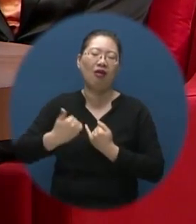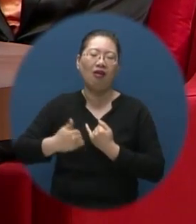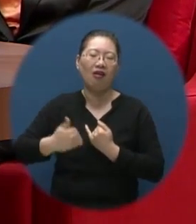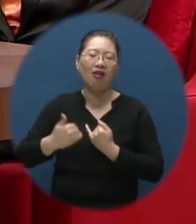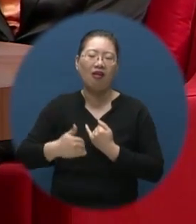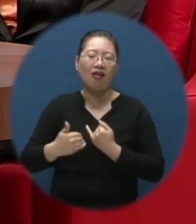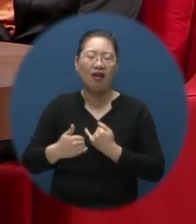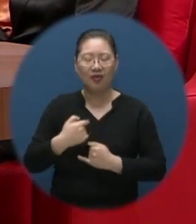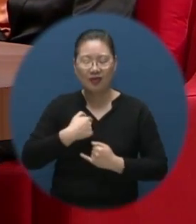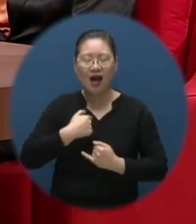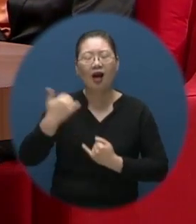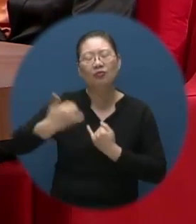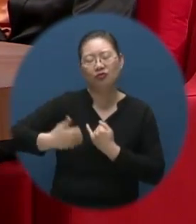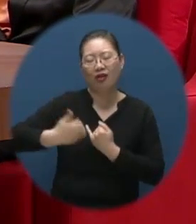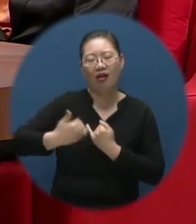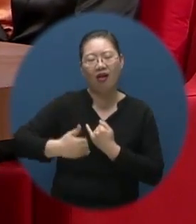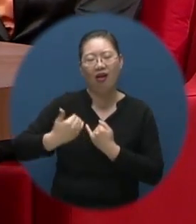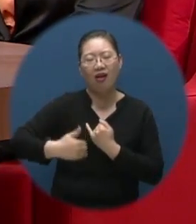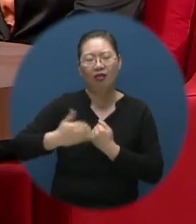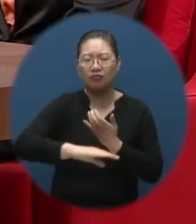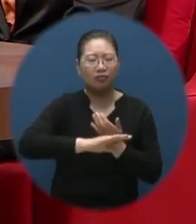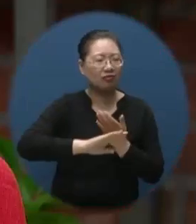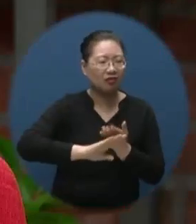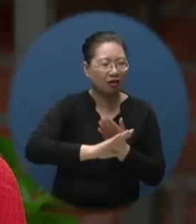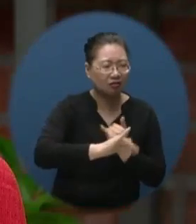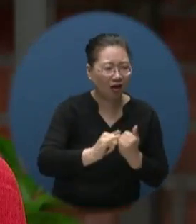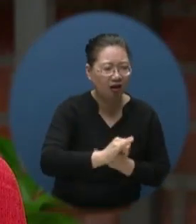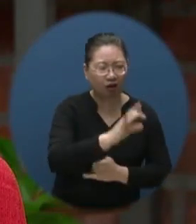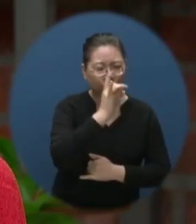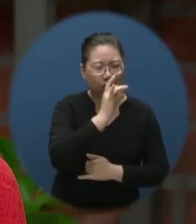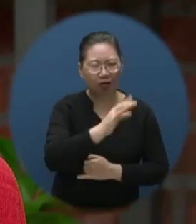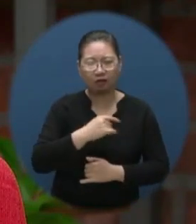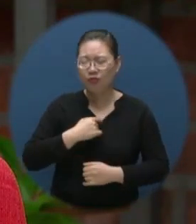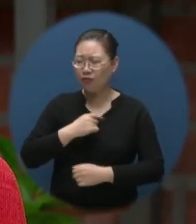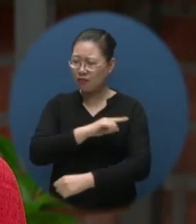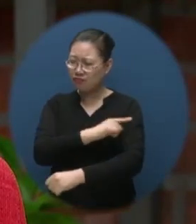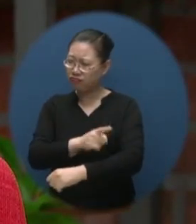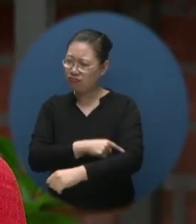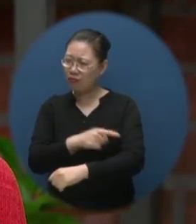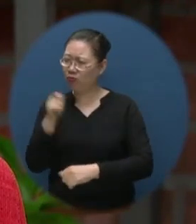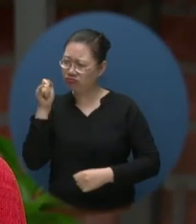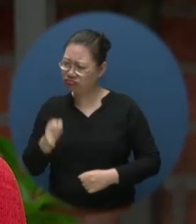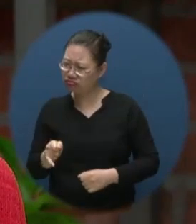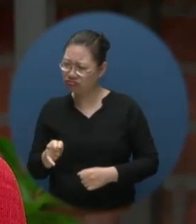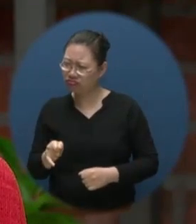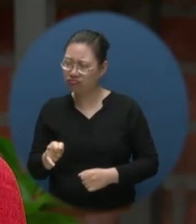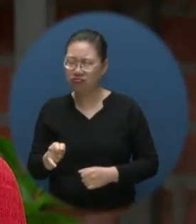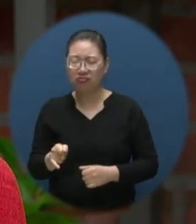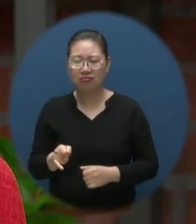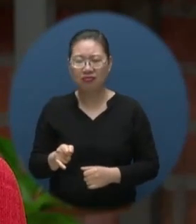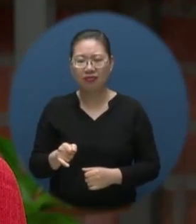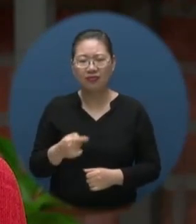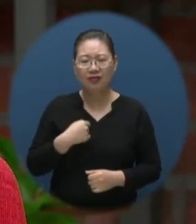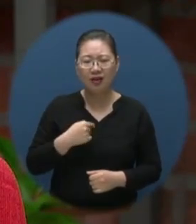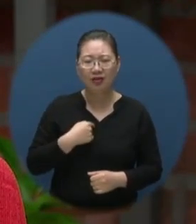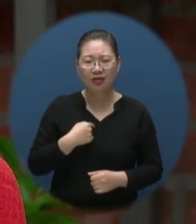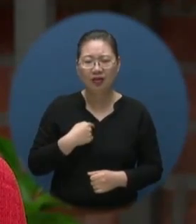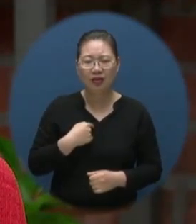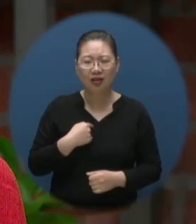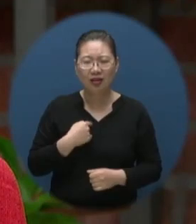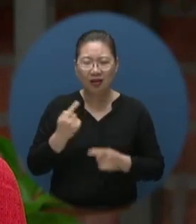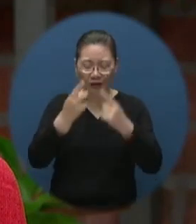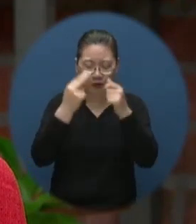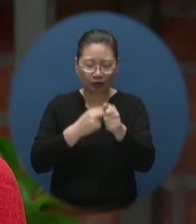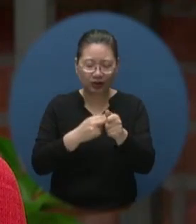그건 꼭 나보고 해달라는 거예요. 하하, 예. 그래서 내가. 나 실력이 좀 그거는 아닌데 그럼 내가